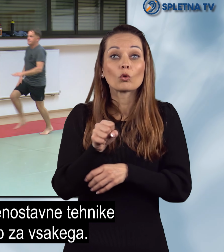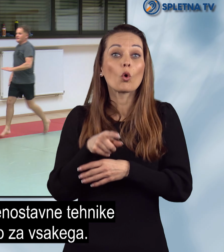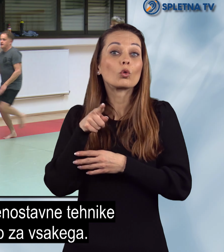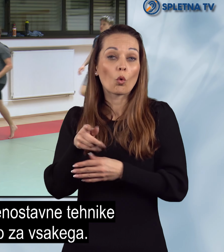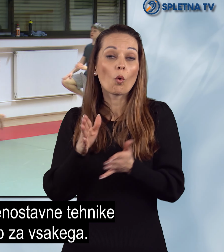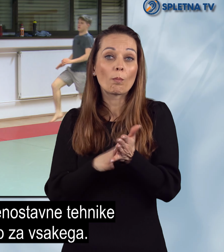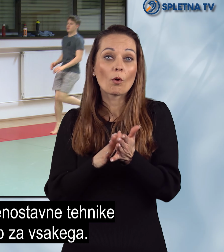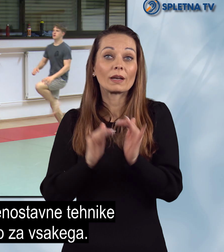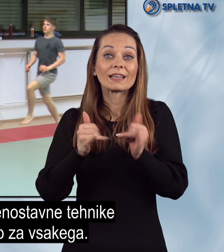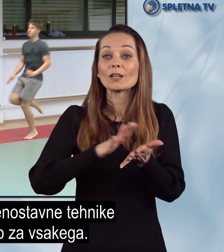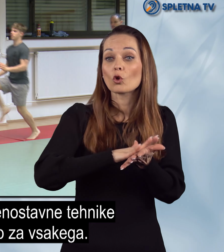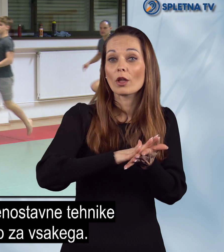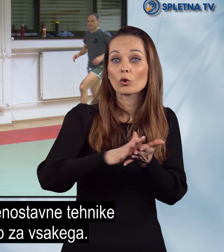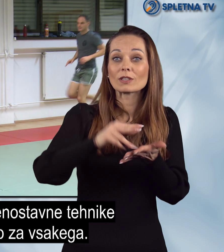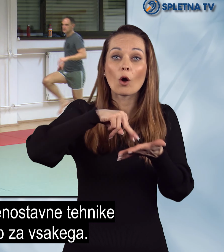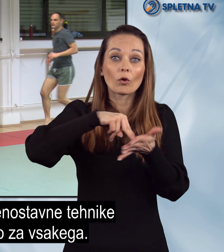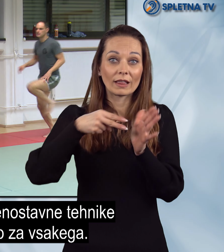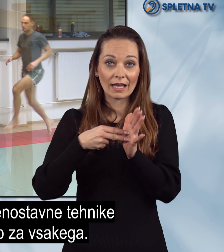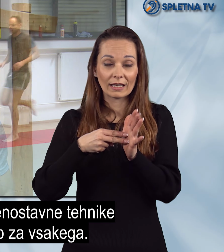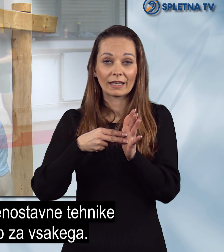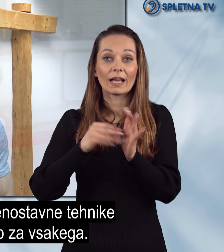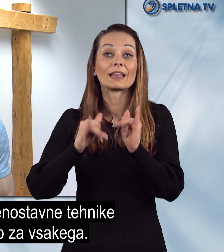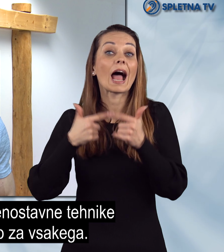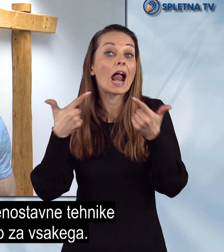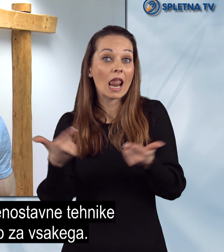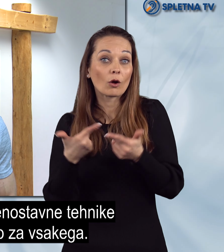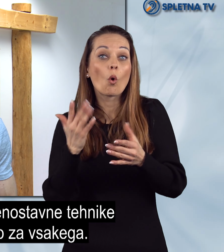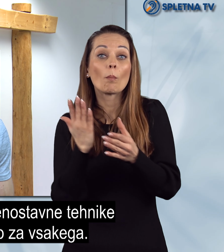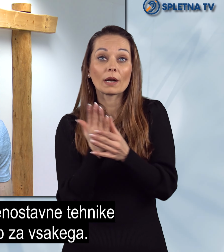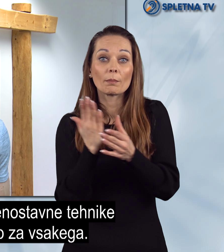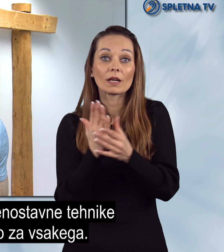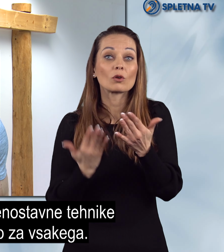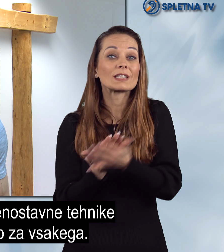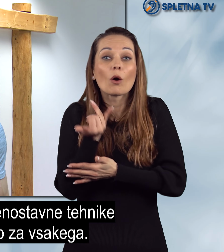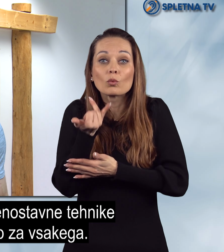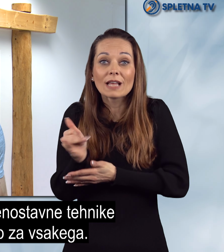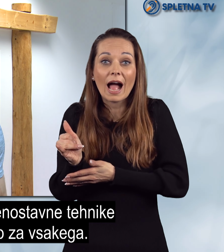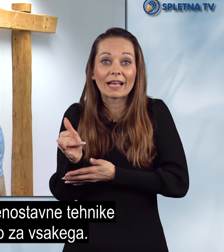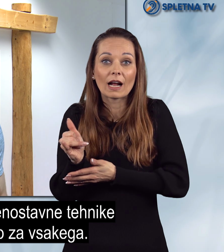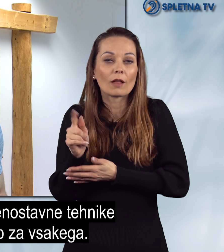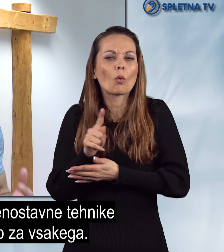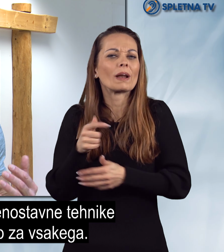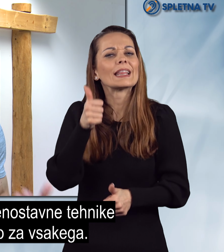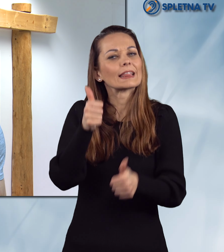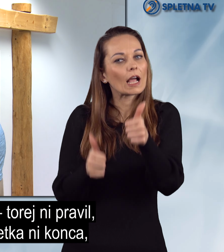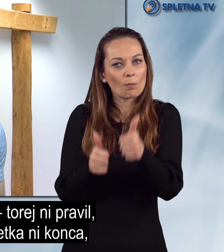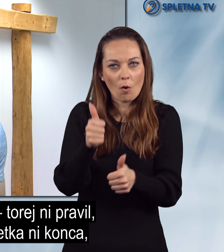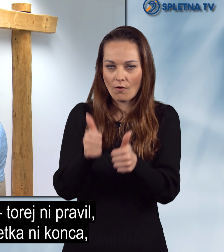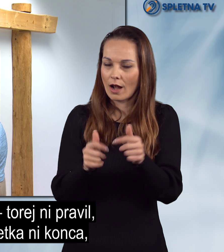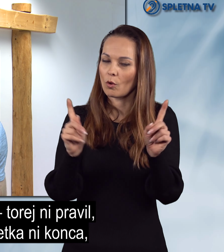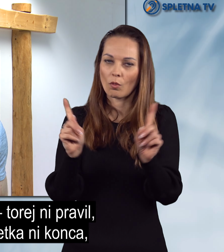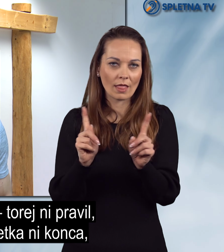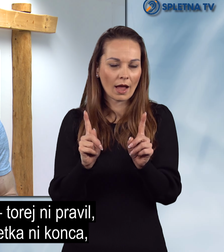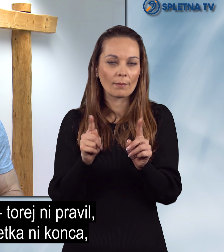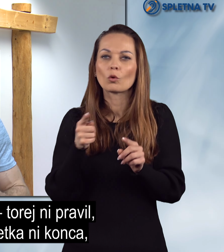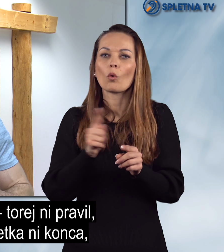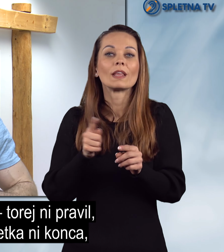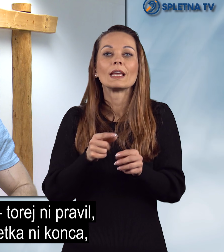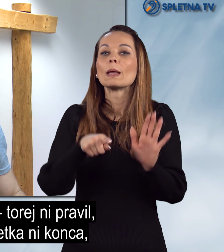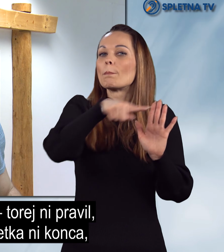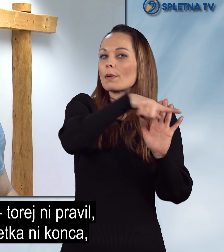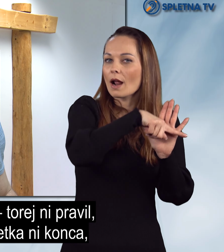gre, da so enostavne tehnike in zato je primerno visi za vsakega. Ni pa to tekmovalno, se